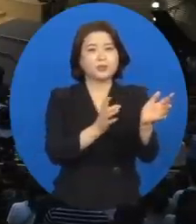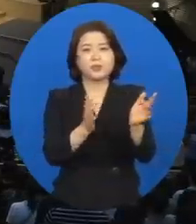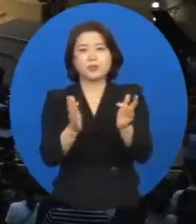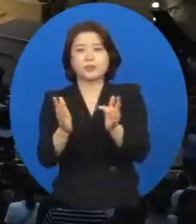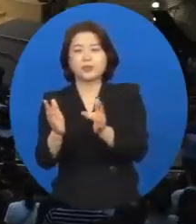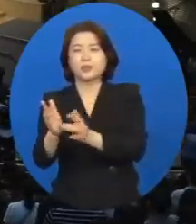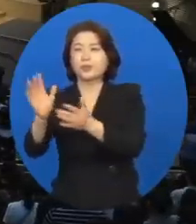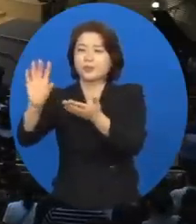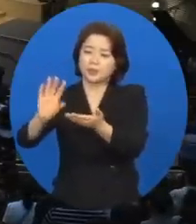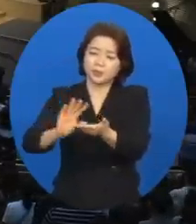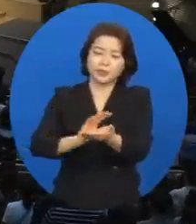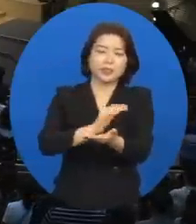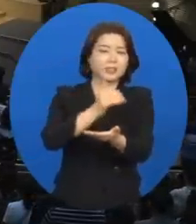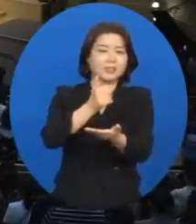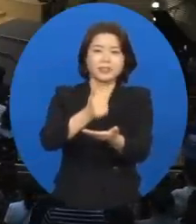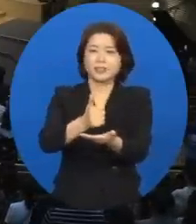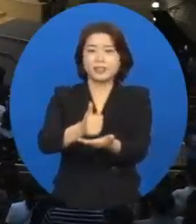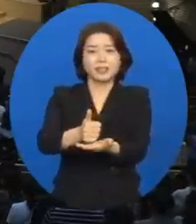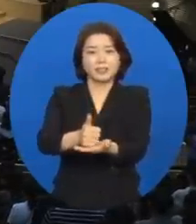예수